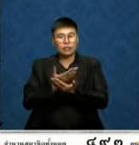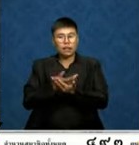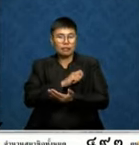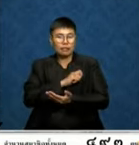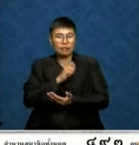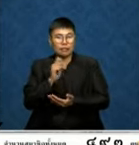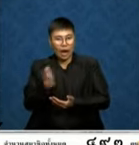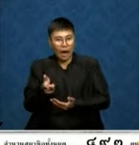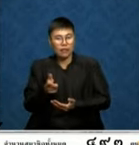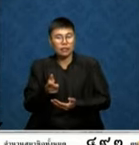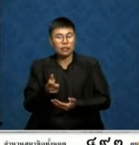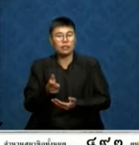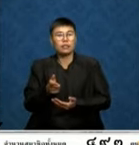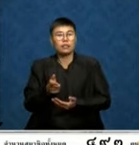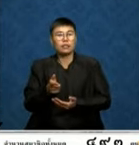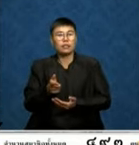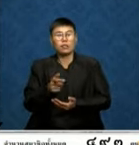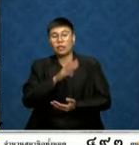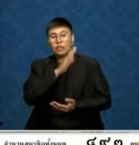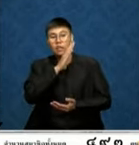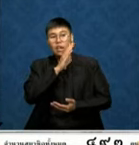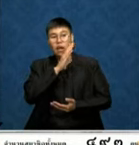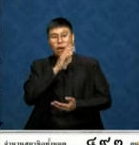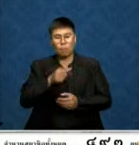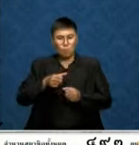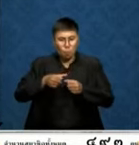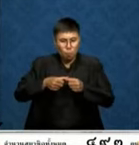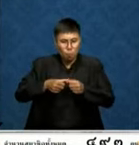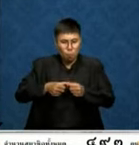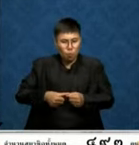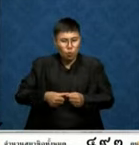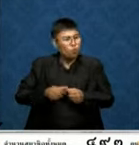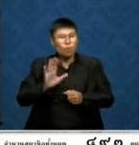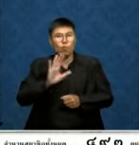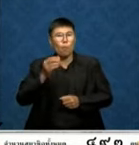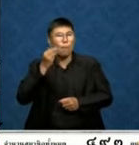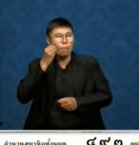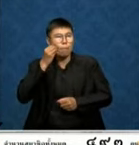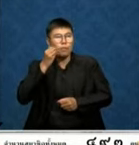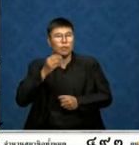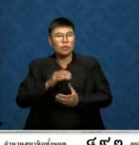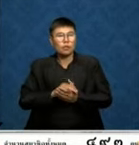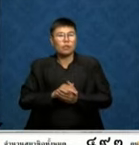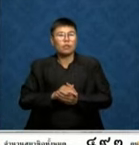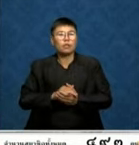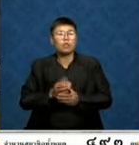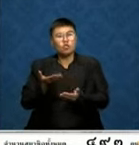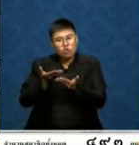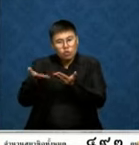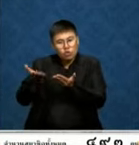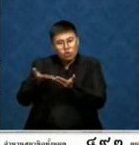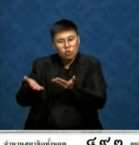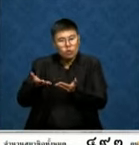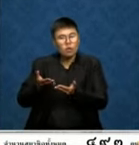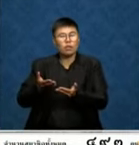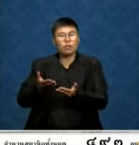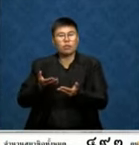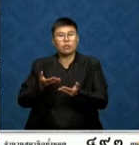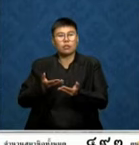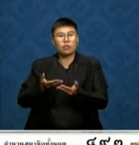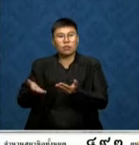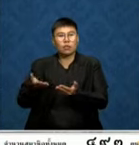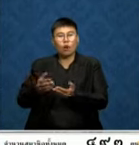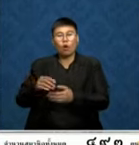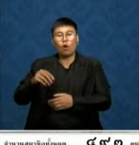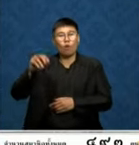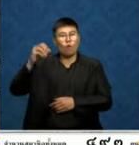กตินะครับในขณะที่หากเขาไม่ได้อยู่บ้านไม่ได้ใช้ไฟฟ้าจากรูฟท็อปนั้นก็ซื้อหน่วยงานของ